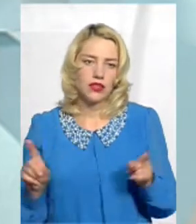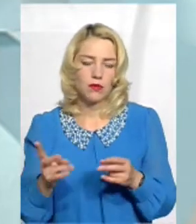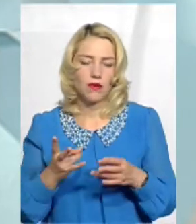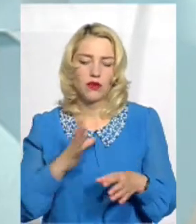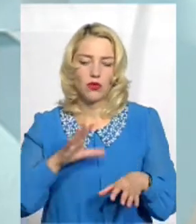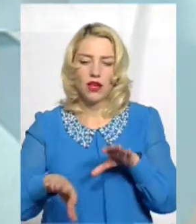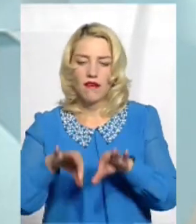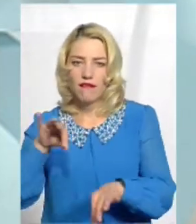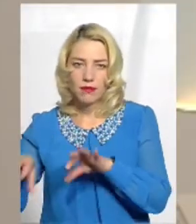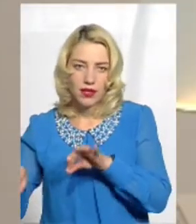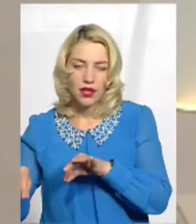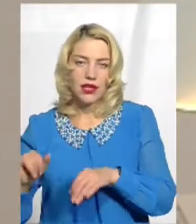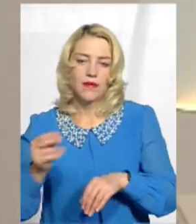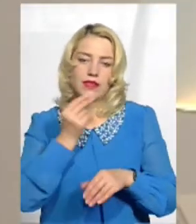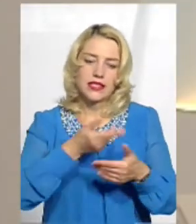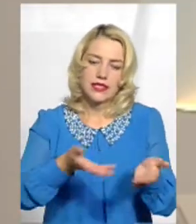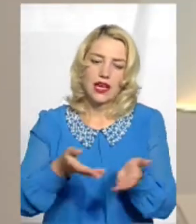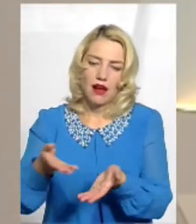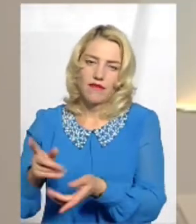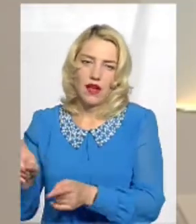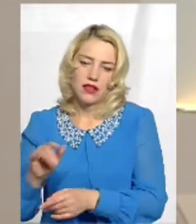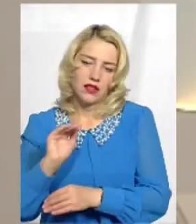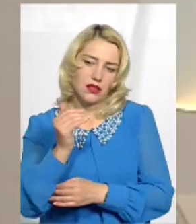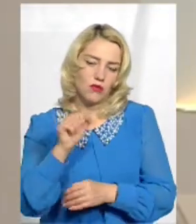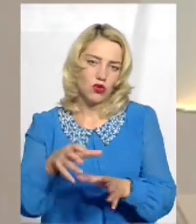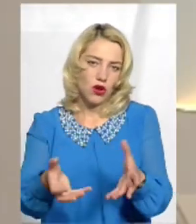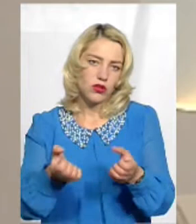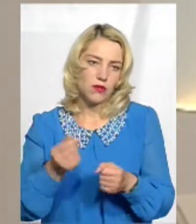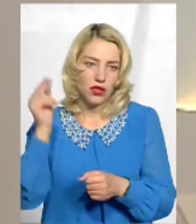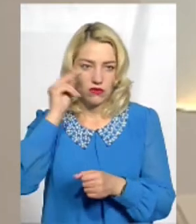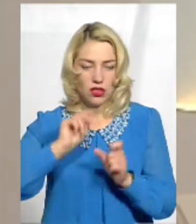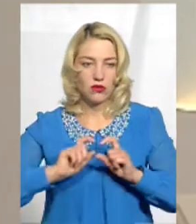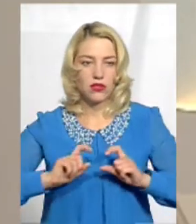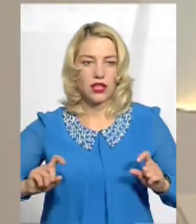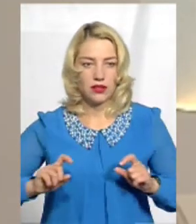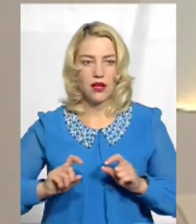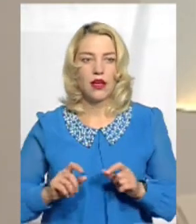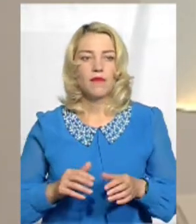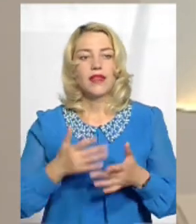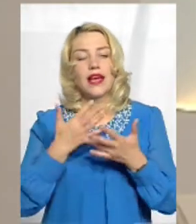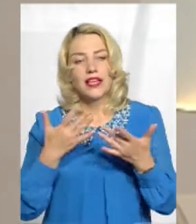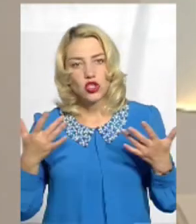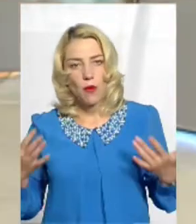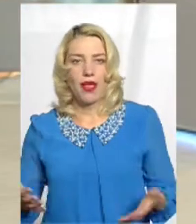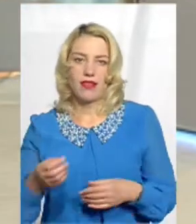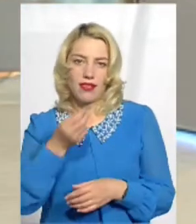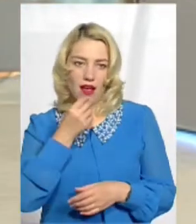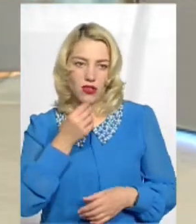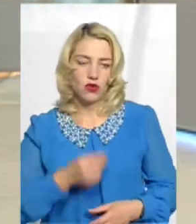бути вибір страв, які дитина може отримати у навчальному закладі. Тут повноцінне різноманітне